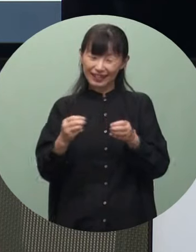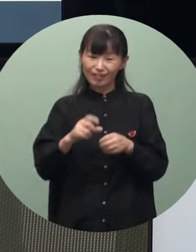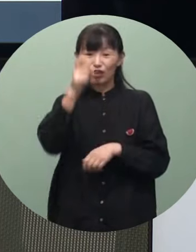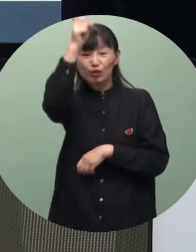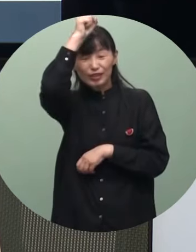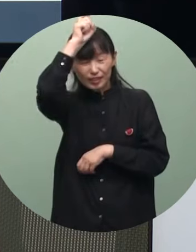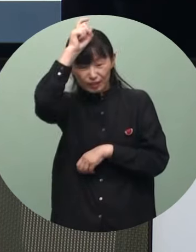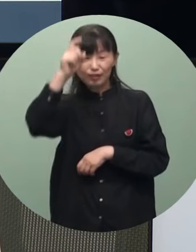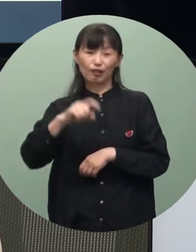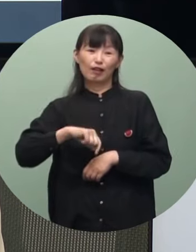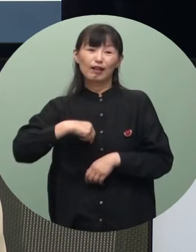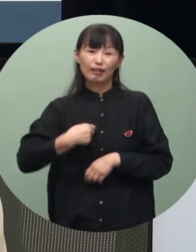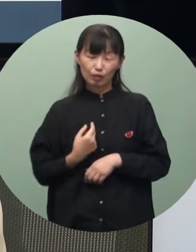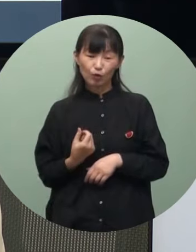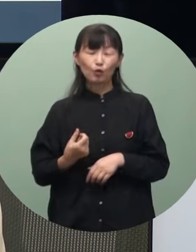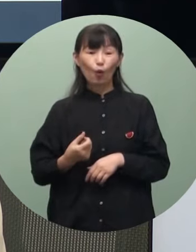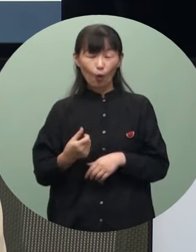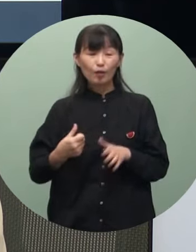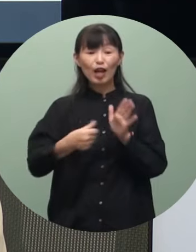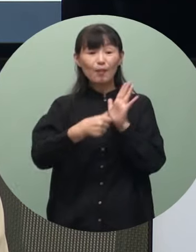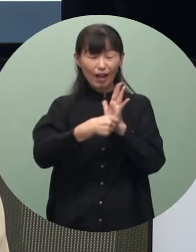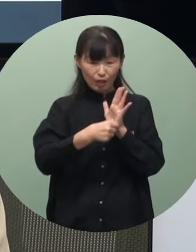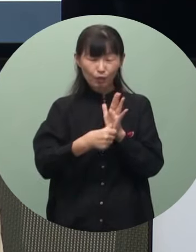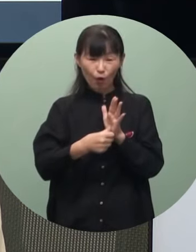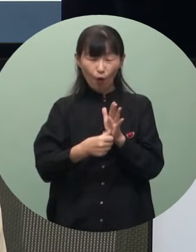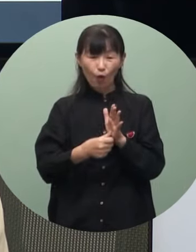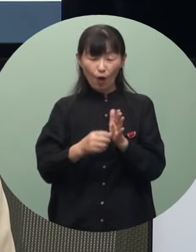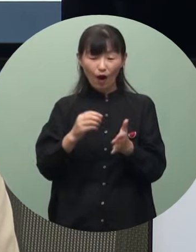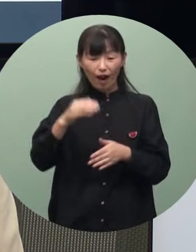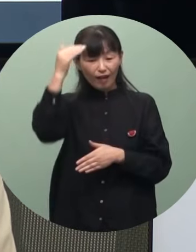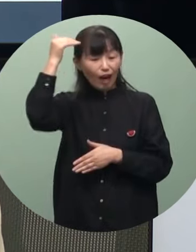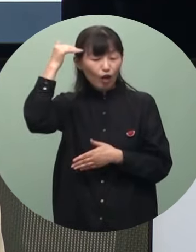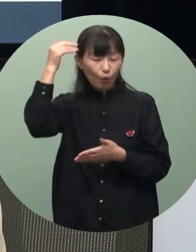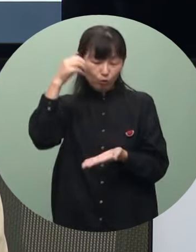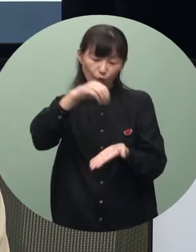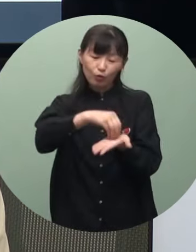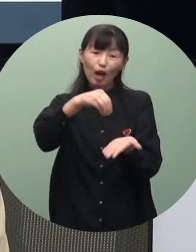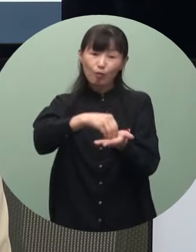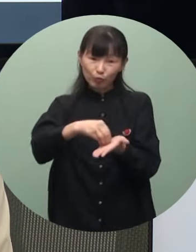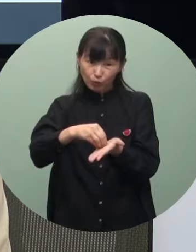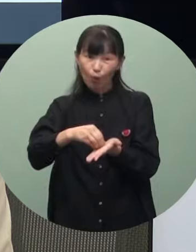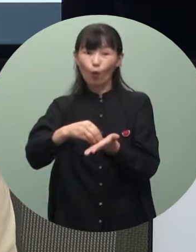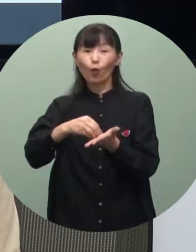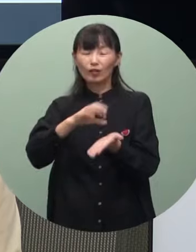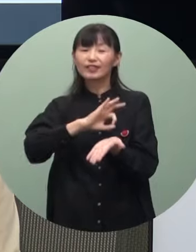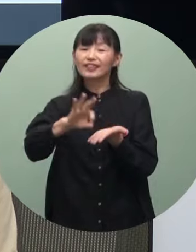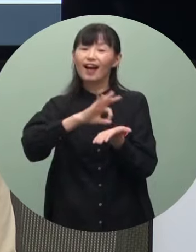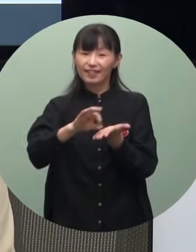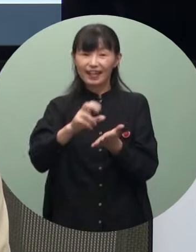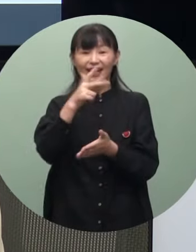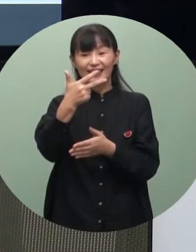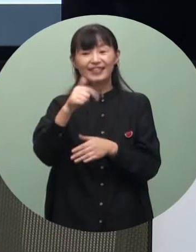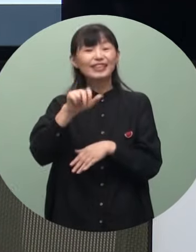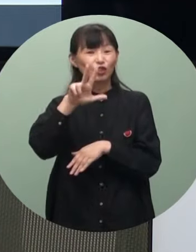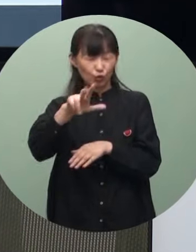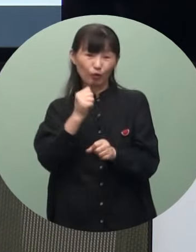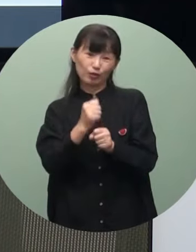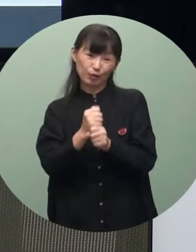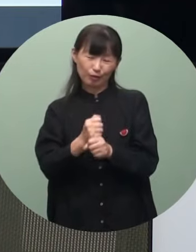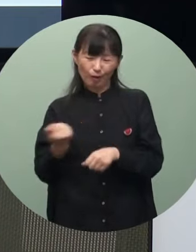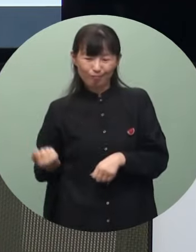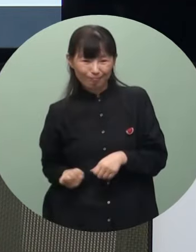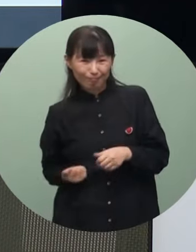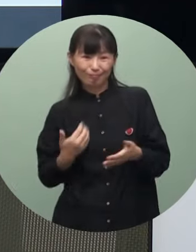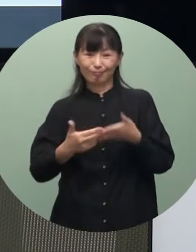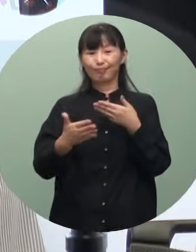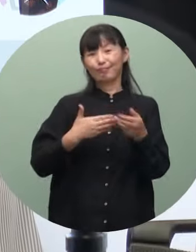あと日本の自分の名前を韓国語のスタンプを使ってシールに作ってみるという面白い体験を